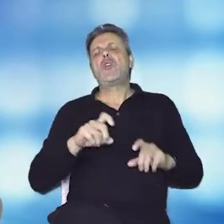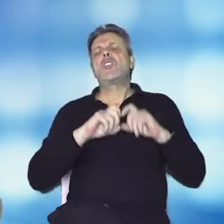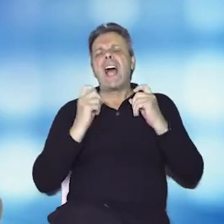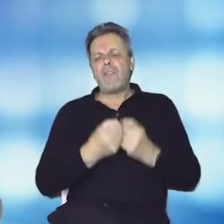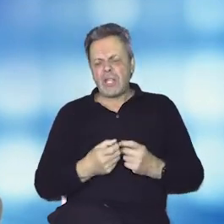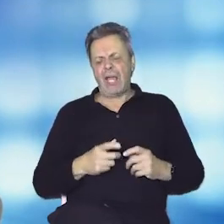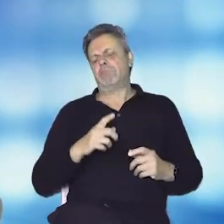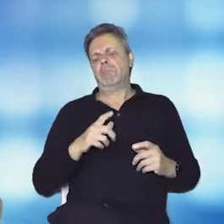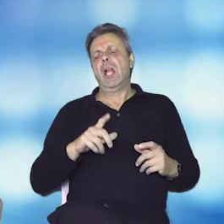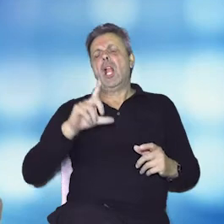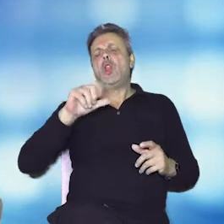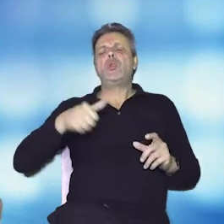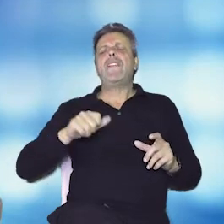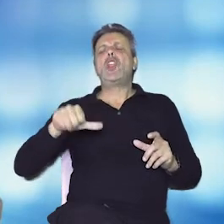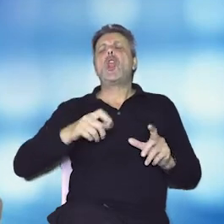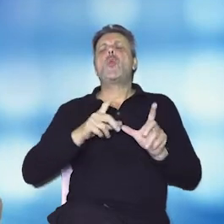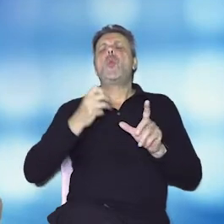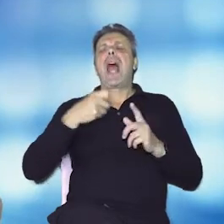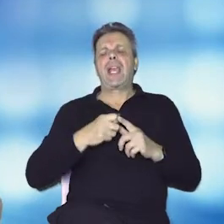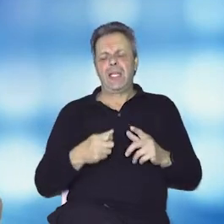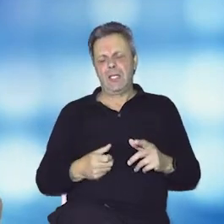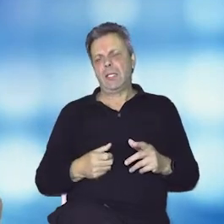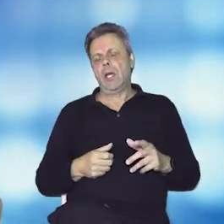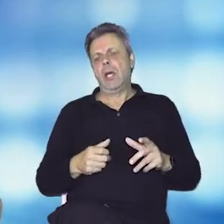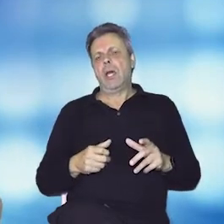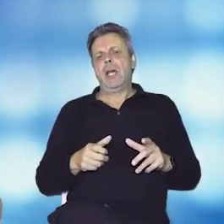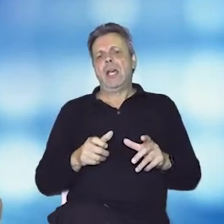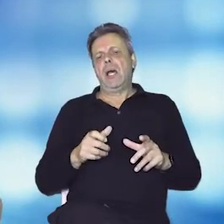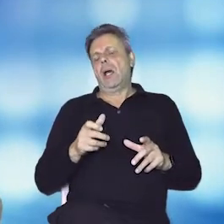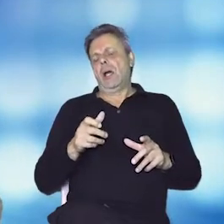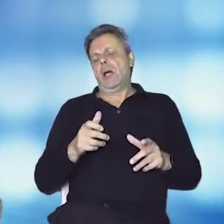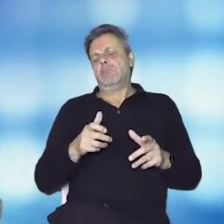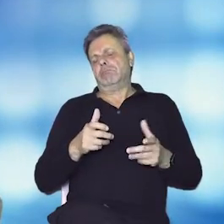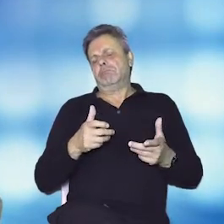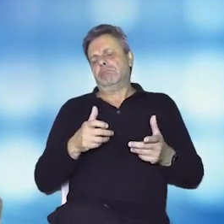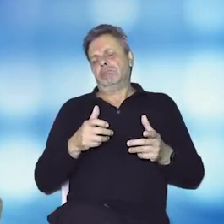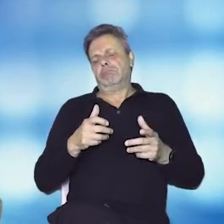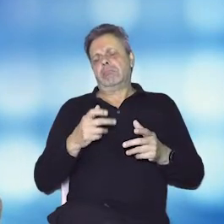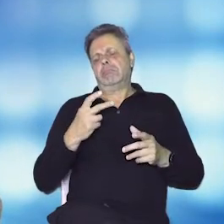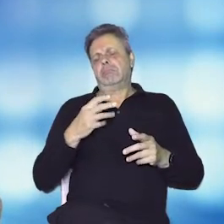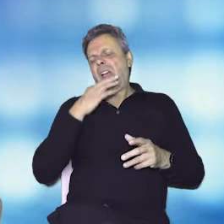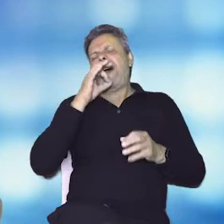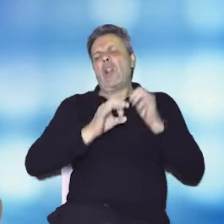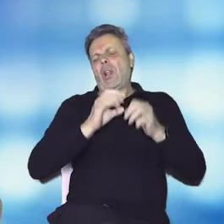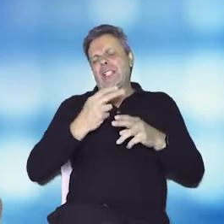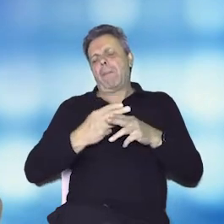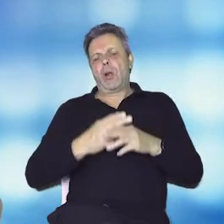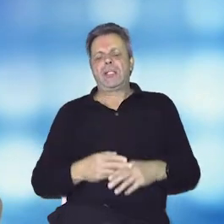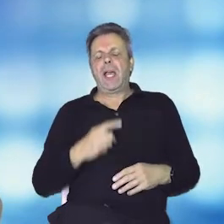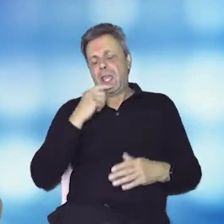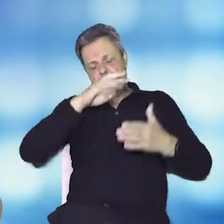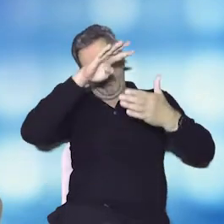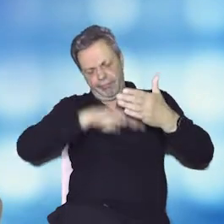citologiju Ljudevit Jurak, kliničko-bolničkog centra Sestre Milosrdnice. I, i onda